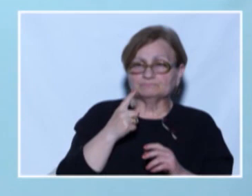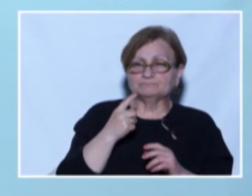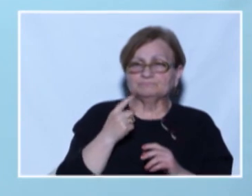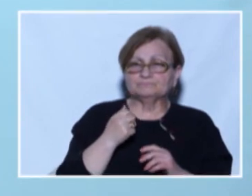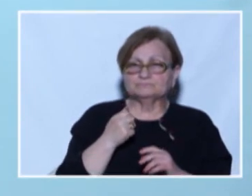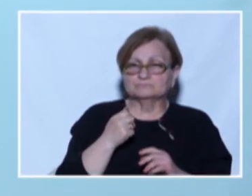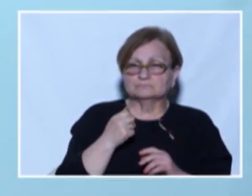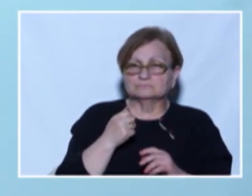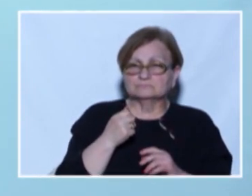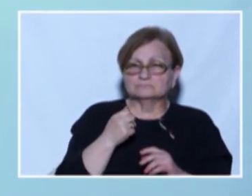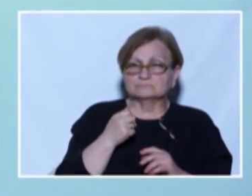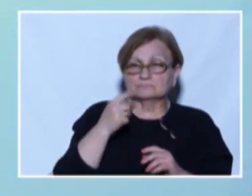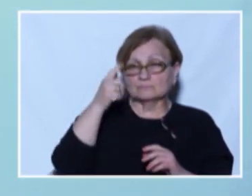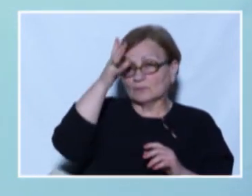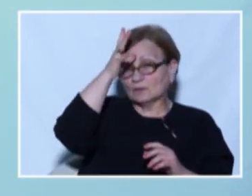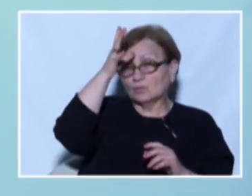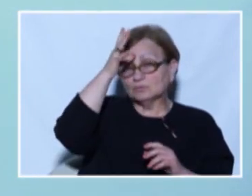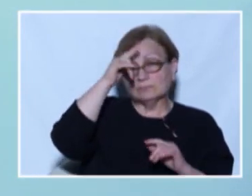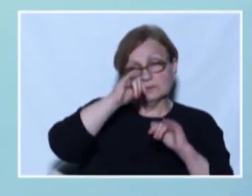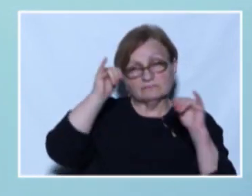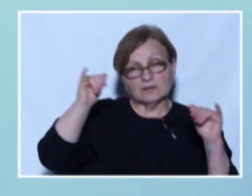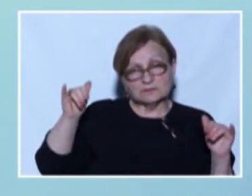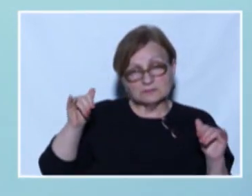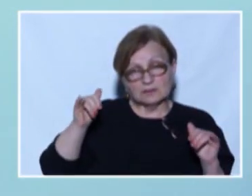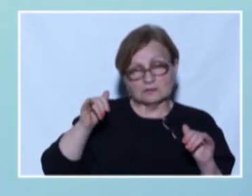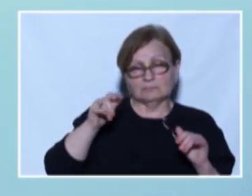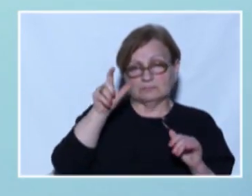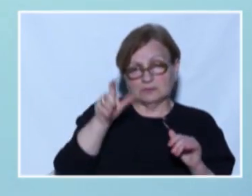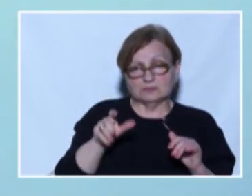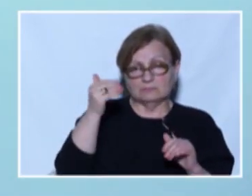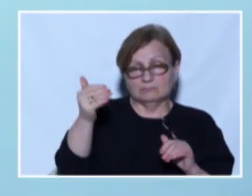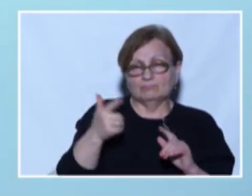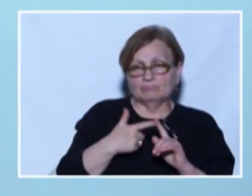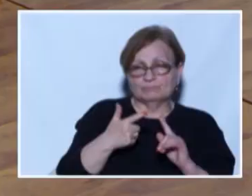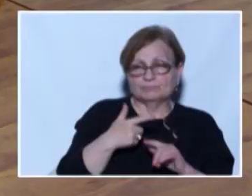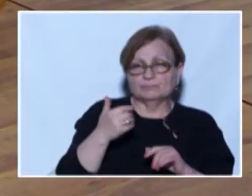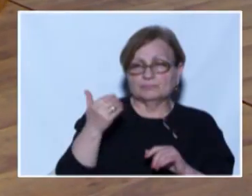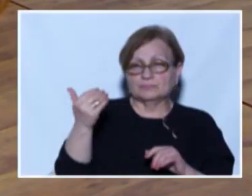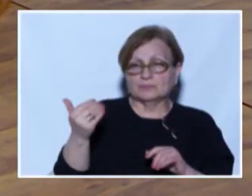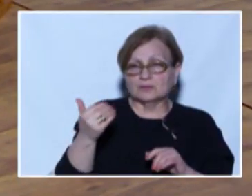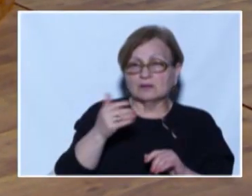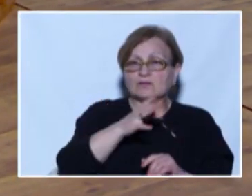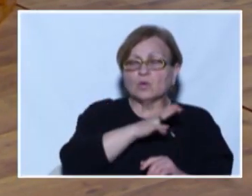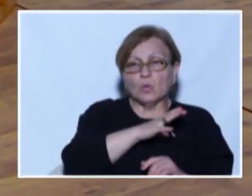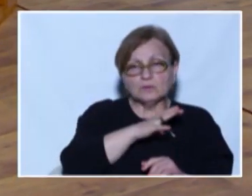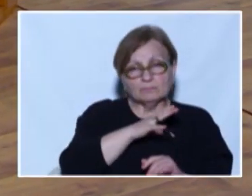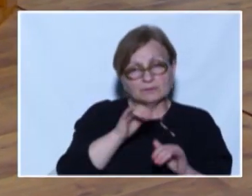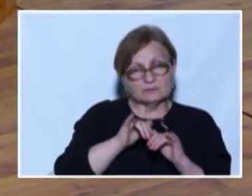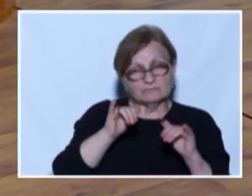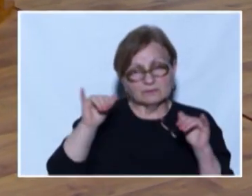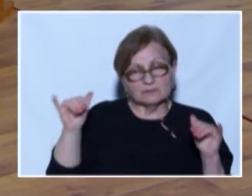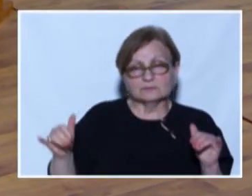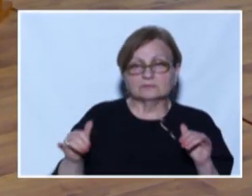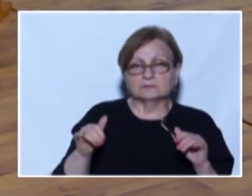არის გონებრივი განვითარება, ინტელექტი. მეორე, ეს არის ქონებრივი